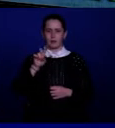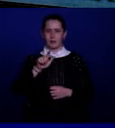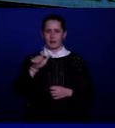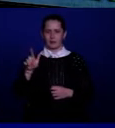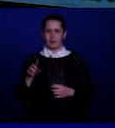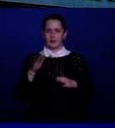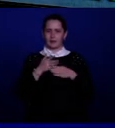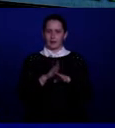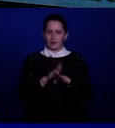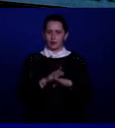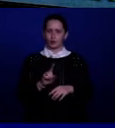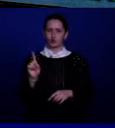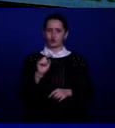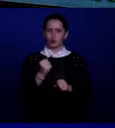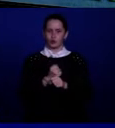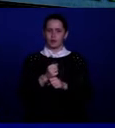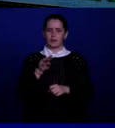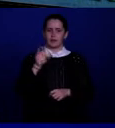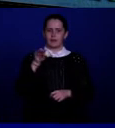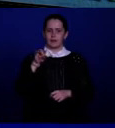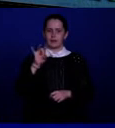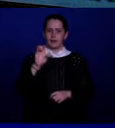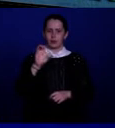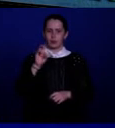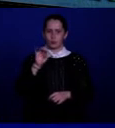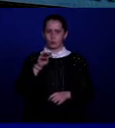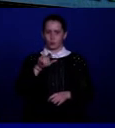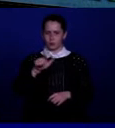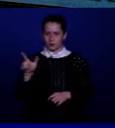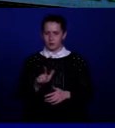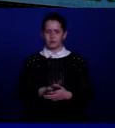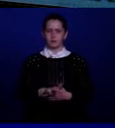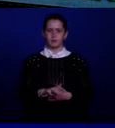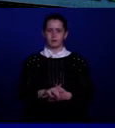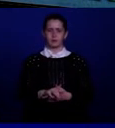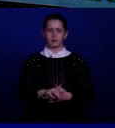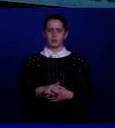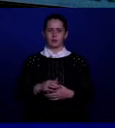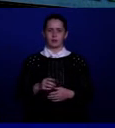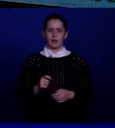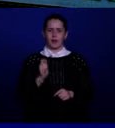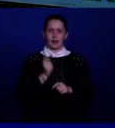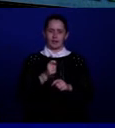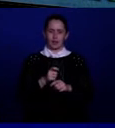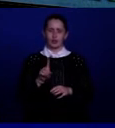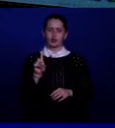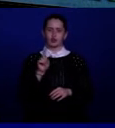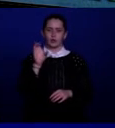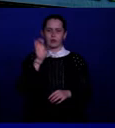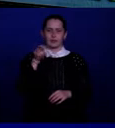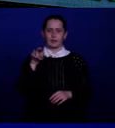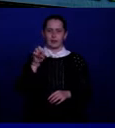Треснул – что сделать? Треснуть. расколол. Что